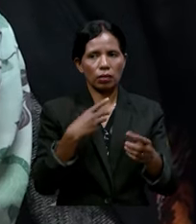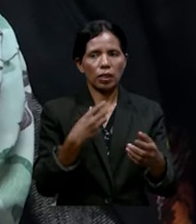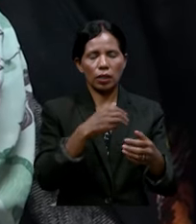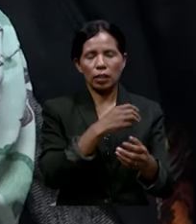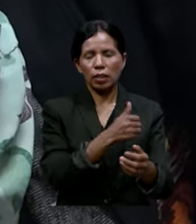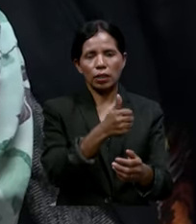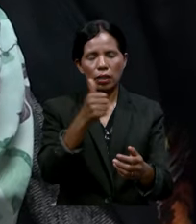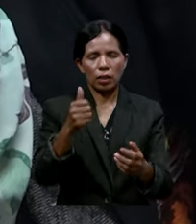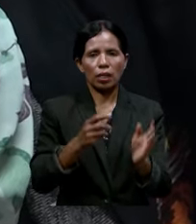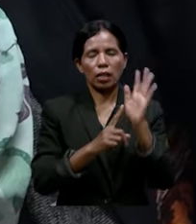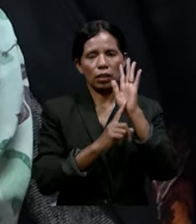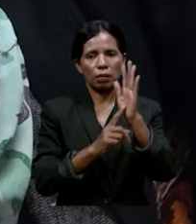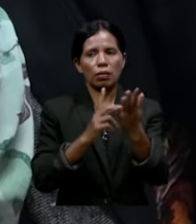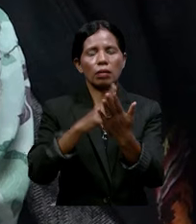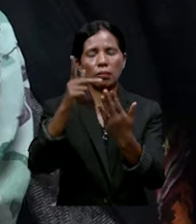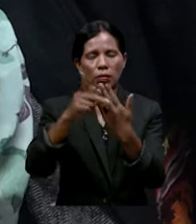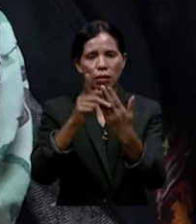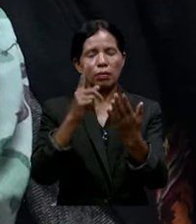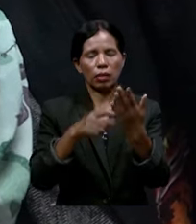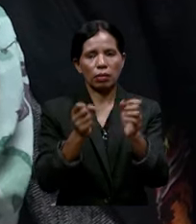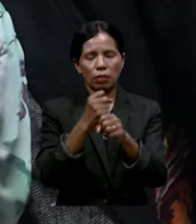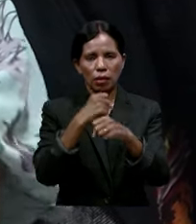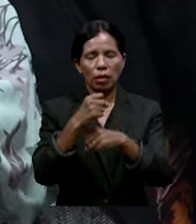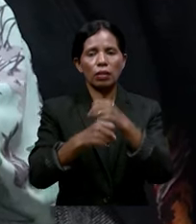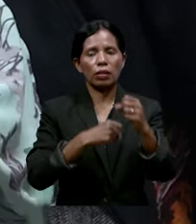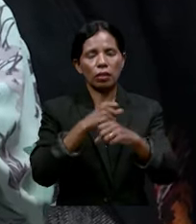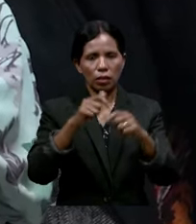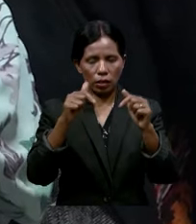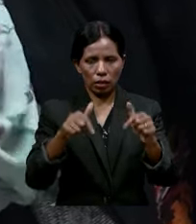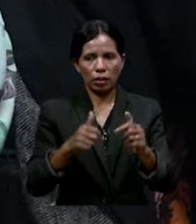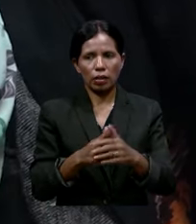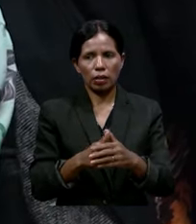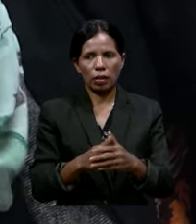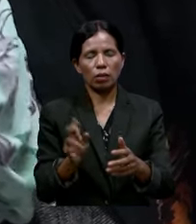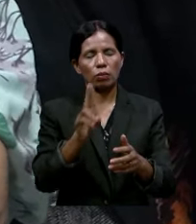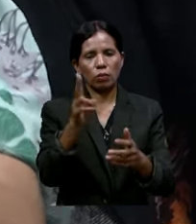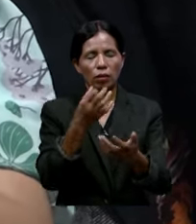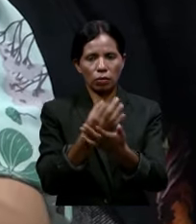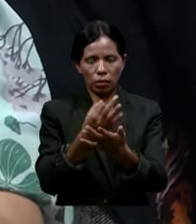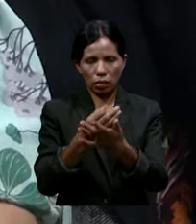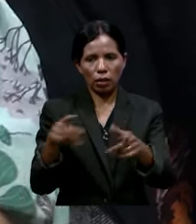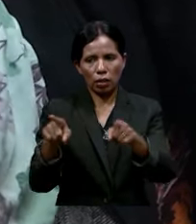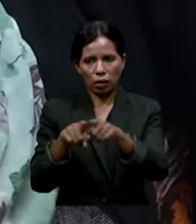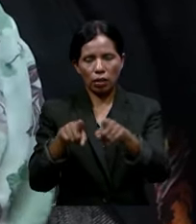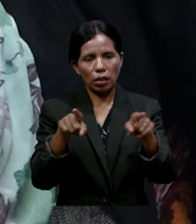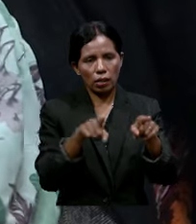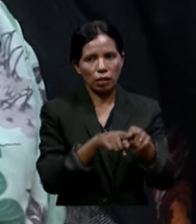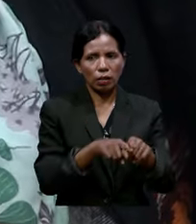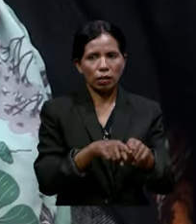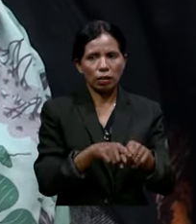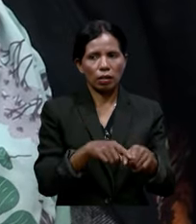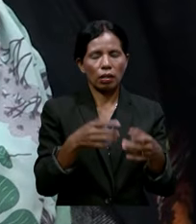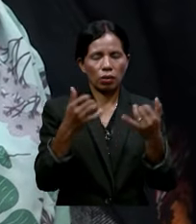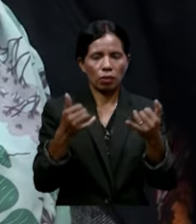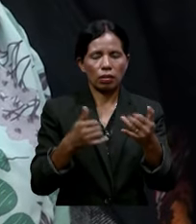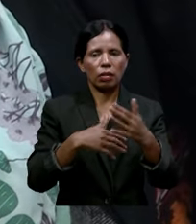né que bem programa se ele matou o tina né ele nem então ele gastos mas ele nem mas sabe a letra agora